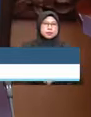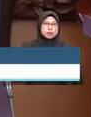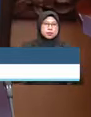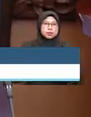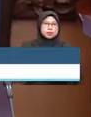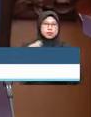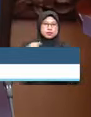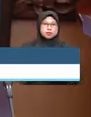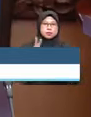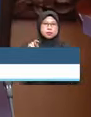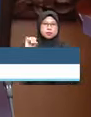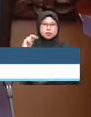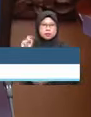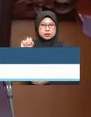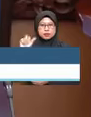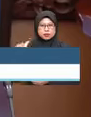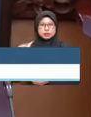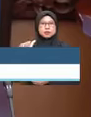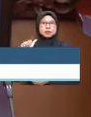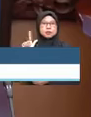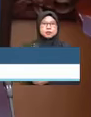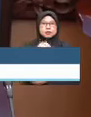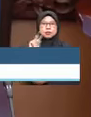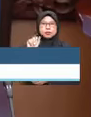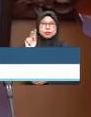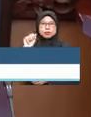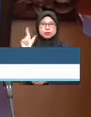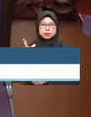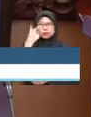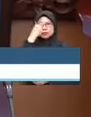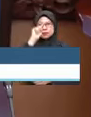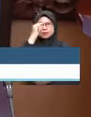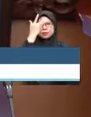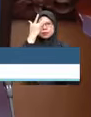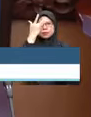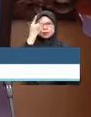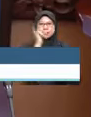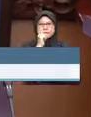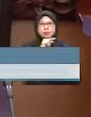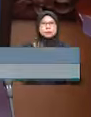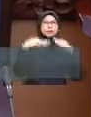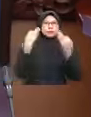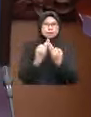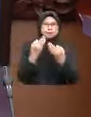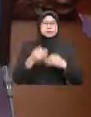konvensional dan takaful untuk perlindungan hayat dan insurans penyakit kritikal untuk ahli keluarga terdekat mereka.